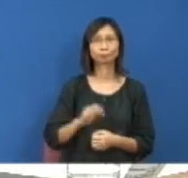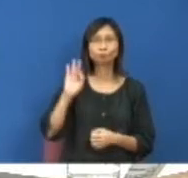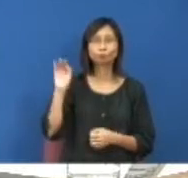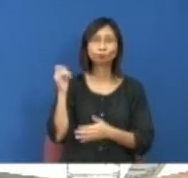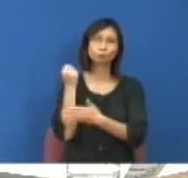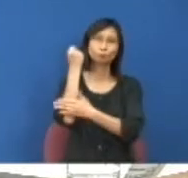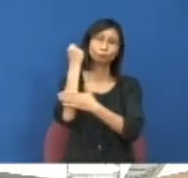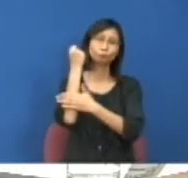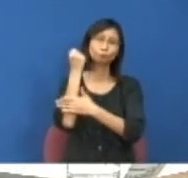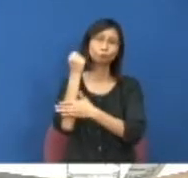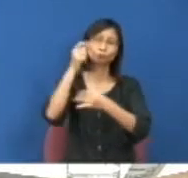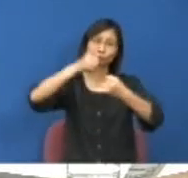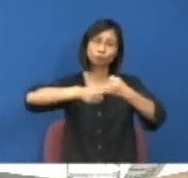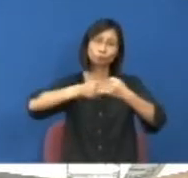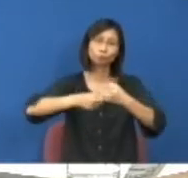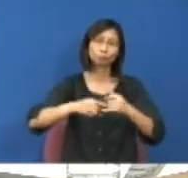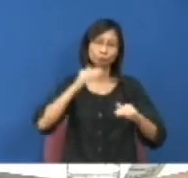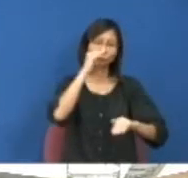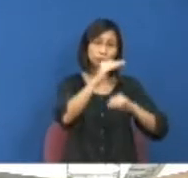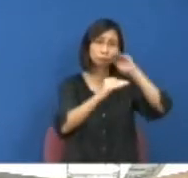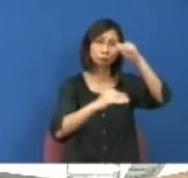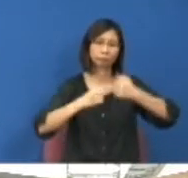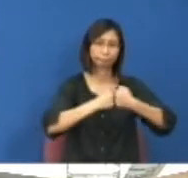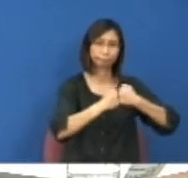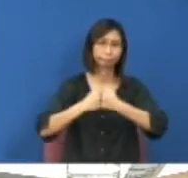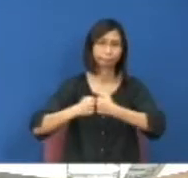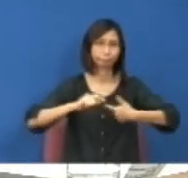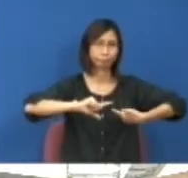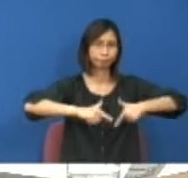結果嘅人咧，佢繼續用階級鬥爭嘅方法。其實呢個就係、